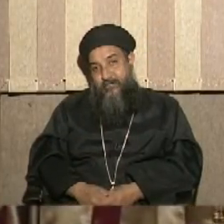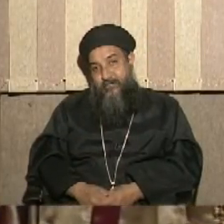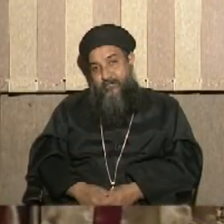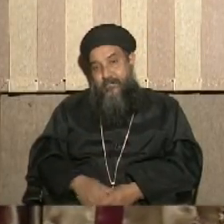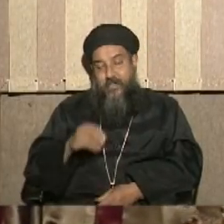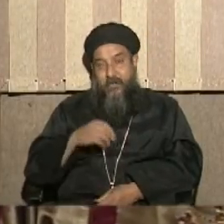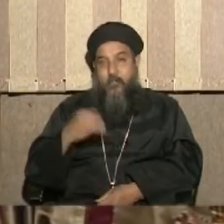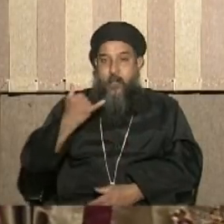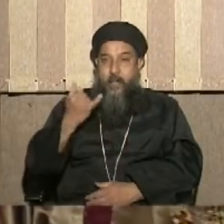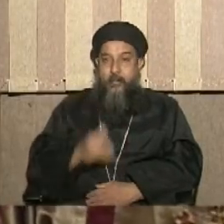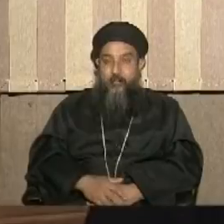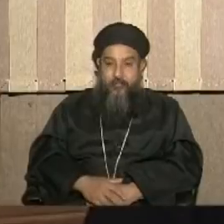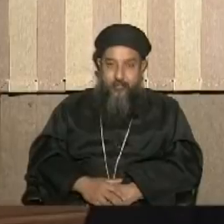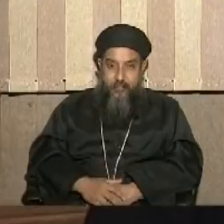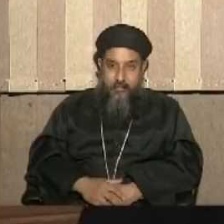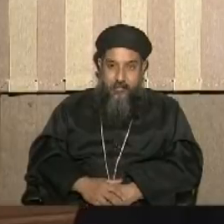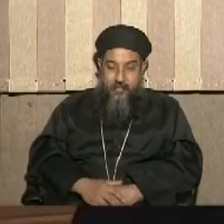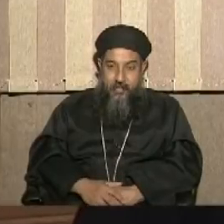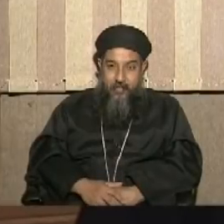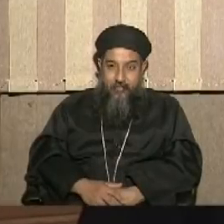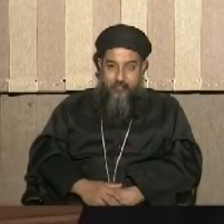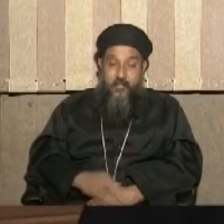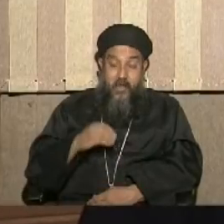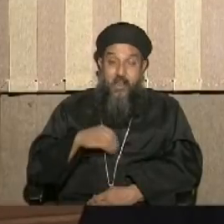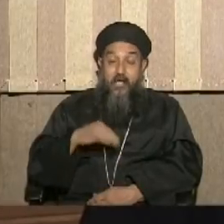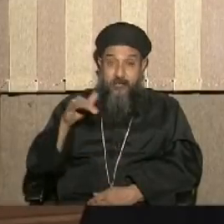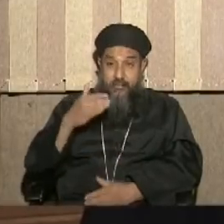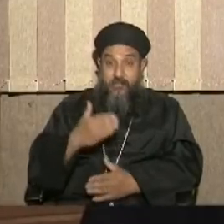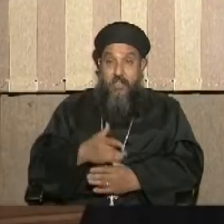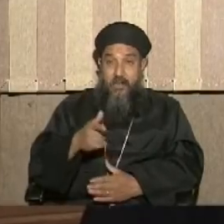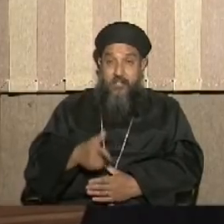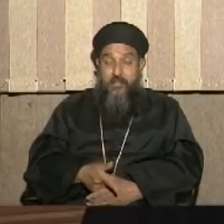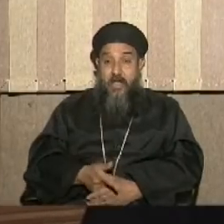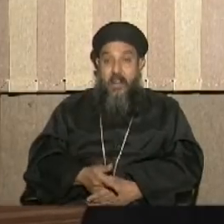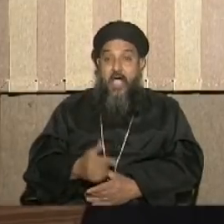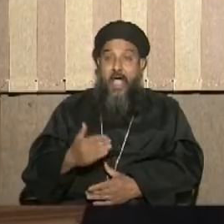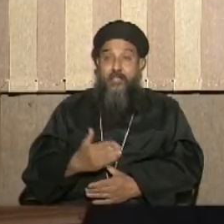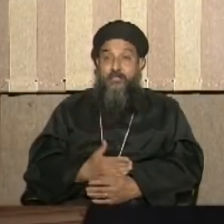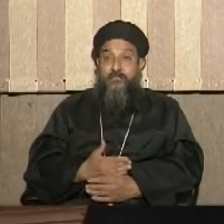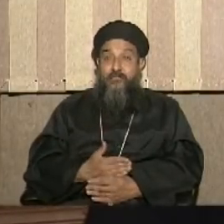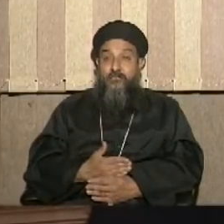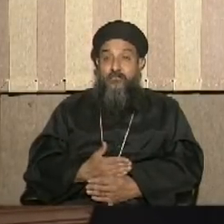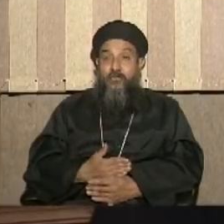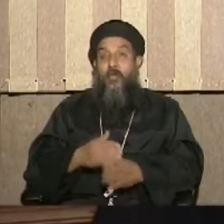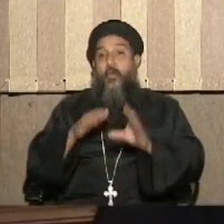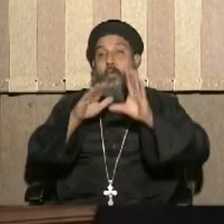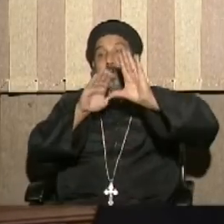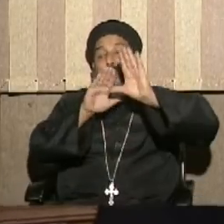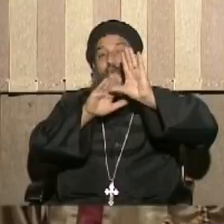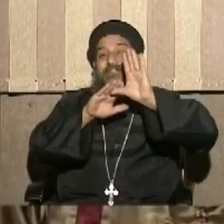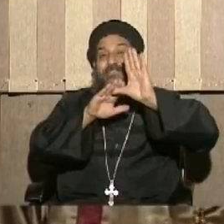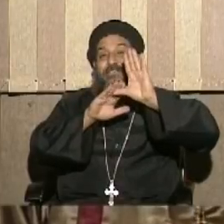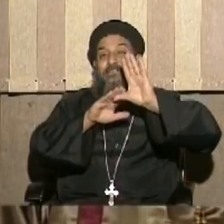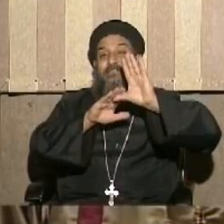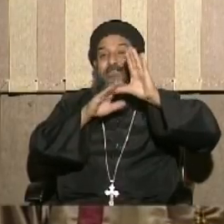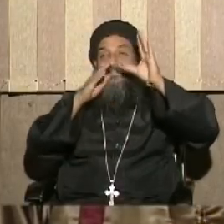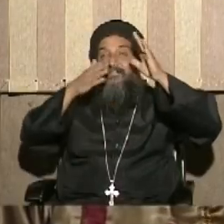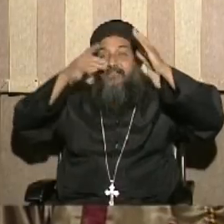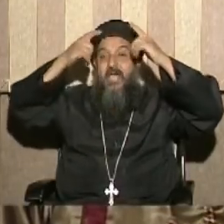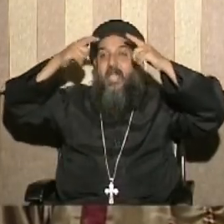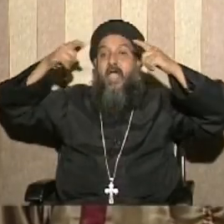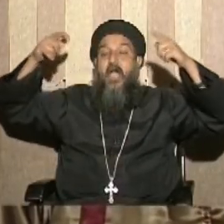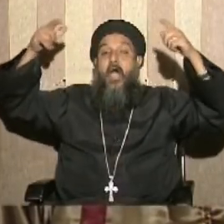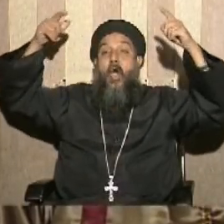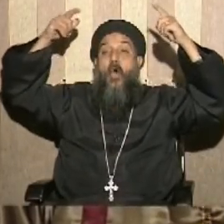انتوا عاوزيني في حاجه مهمه مش كده؟ يا صاحب الجلاله، احنا جايين لجلالتك بصفه رسميه علشان موضوع كرسي القسطنطينيه. ايوه،